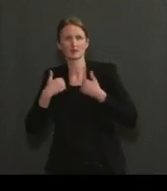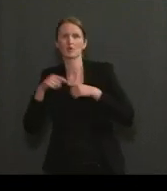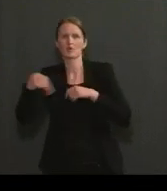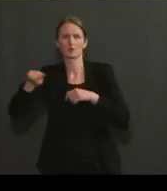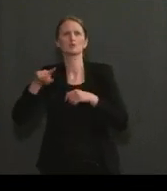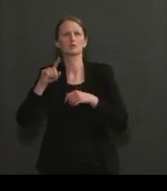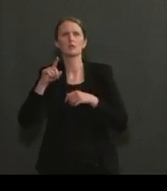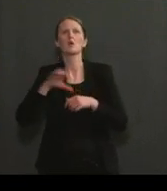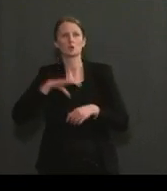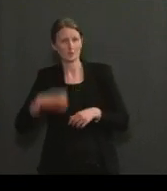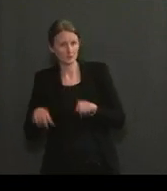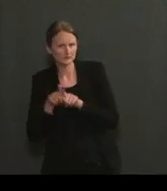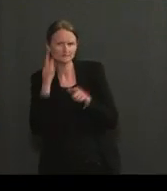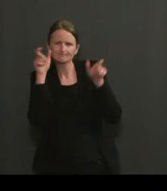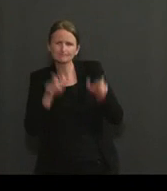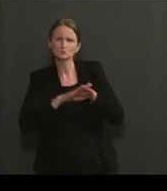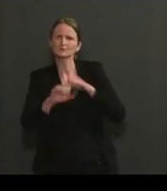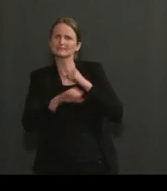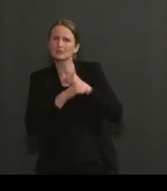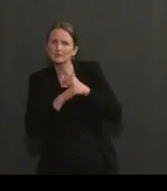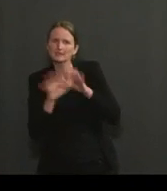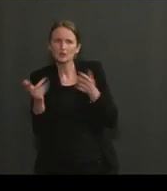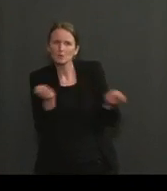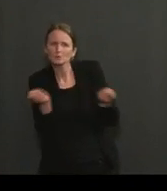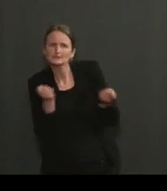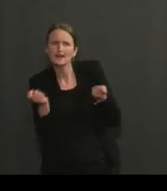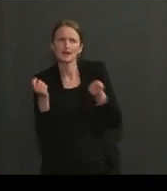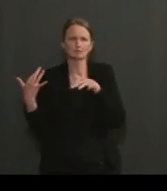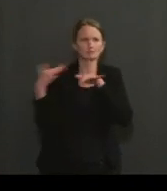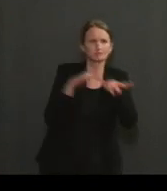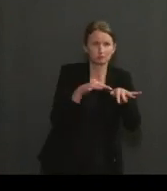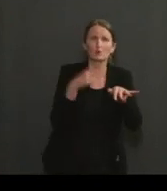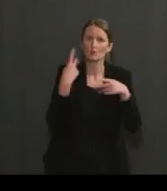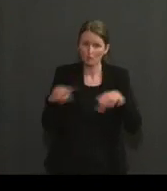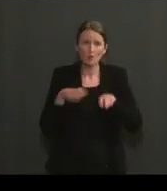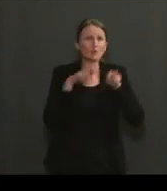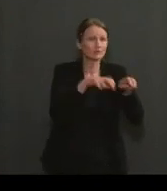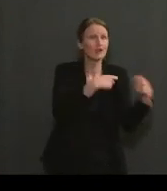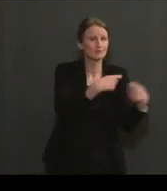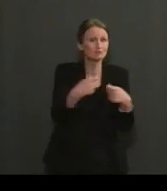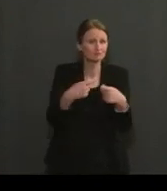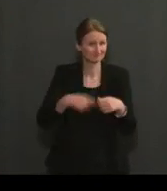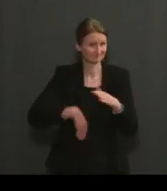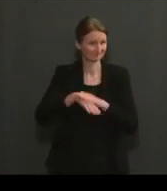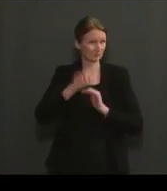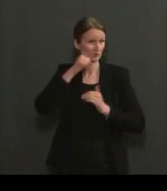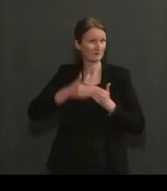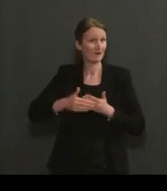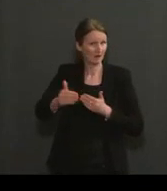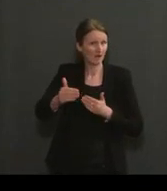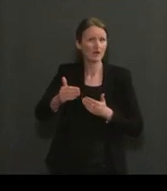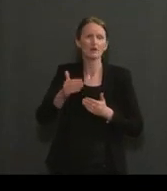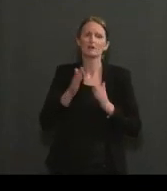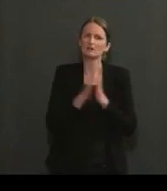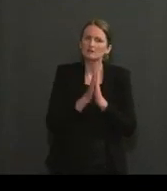achats. À partir de demain, il appartiendra aussi à nous tous, en tant que clients, de faire également notre part. À quoi